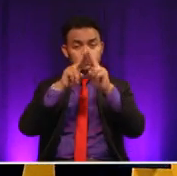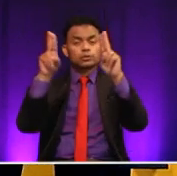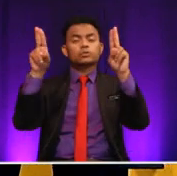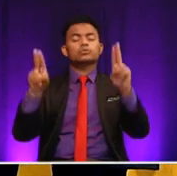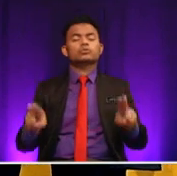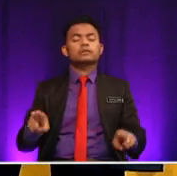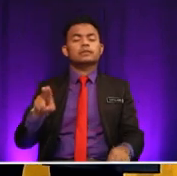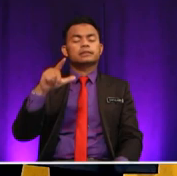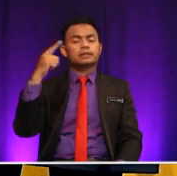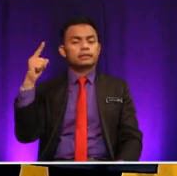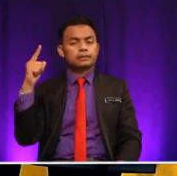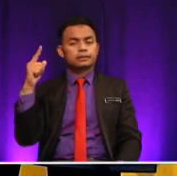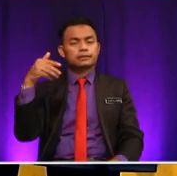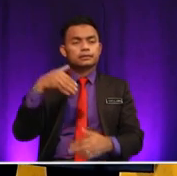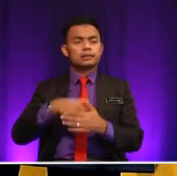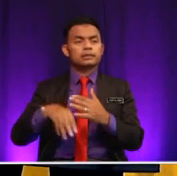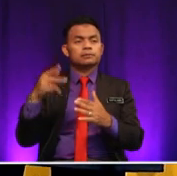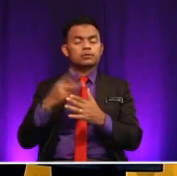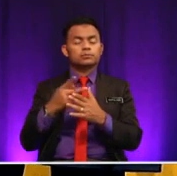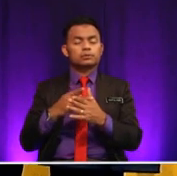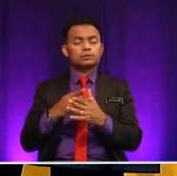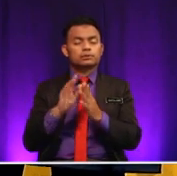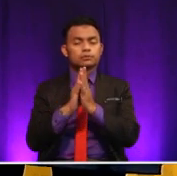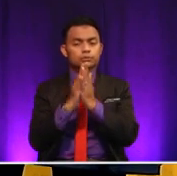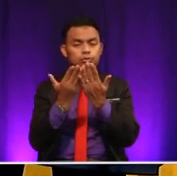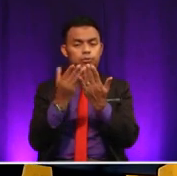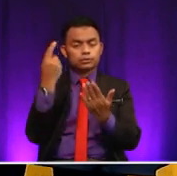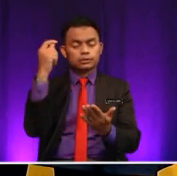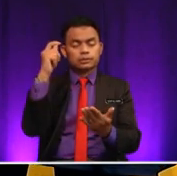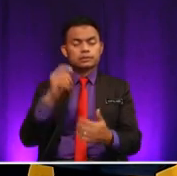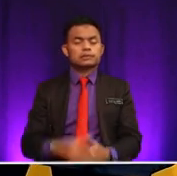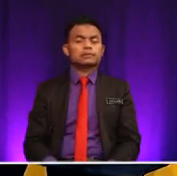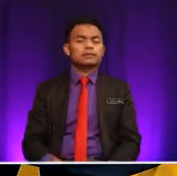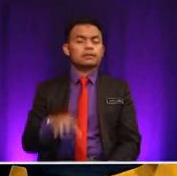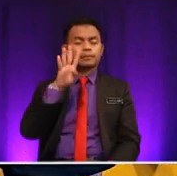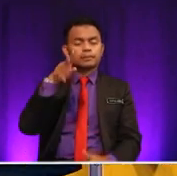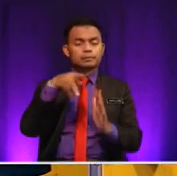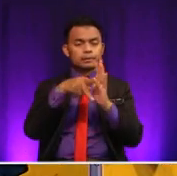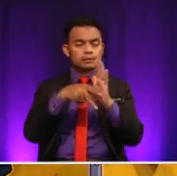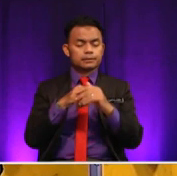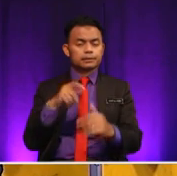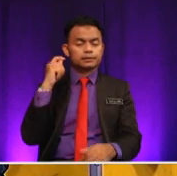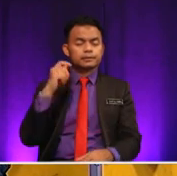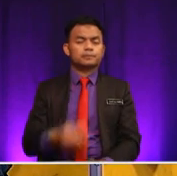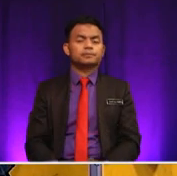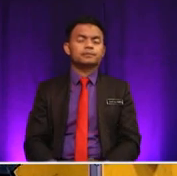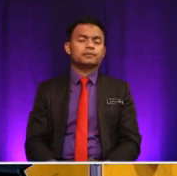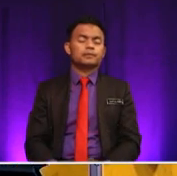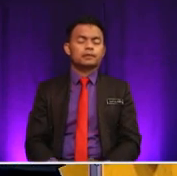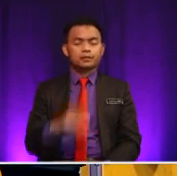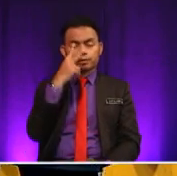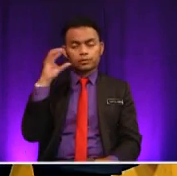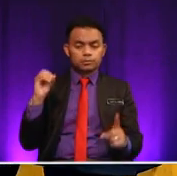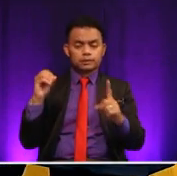hujan-hujan lain dalam komponen yang tak ada dalam buku teks bukunya sama tadi empat pegawai tadi Oke jadi tengok objektifnya